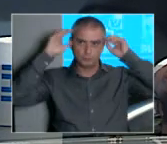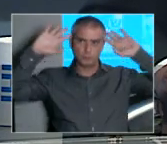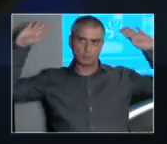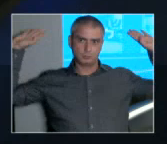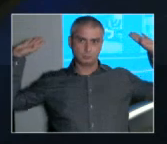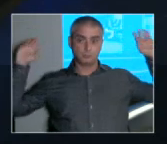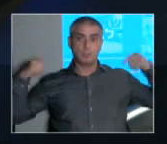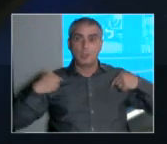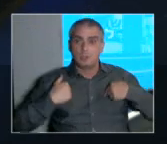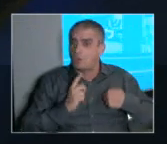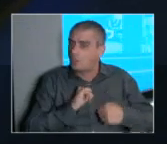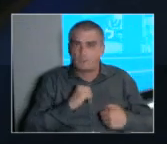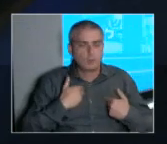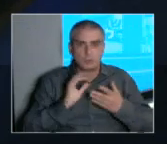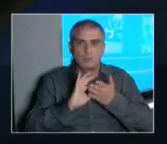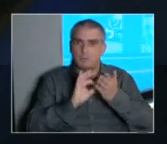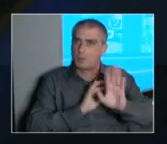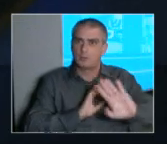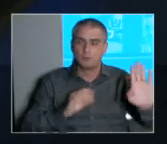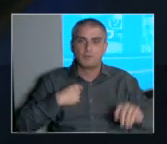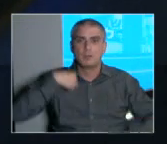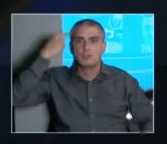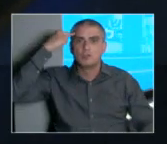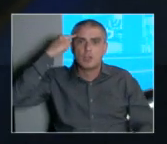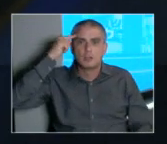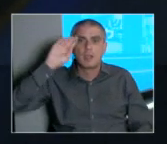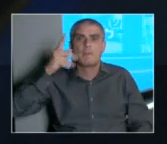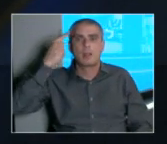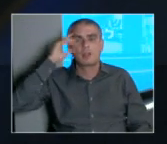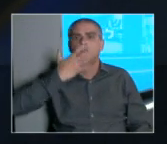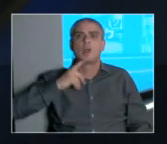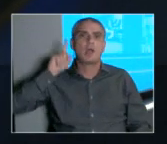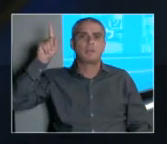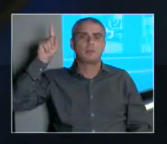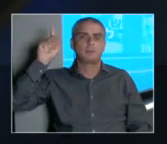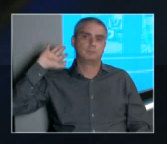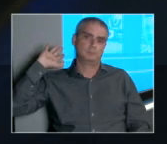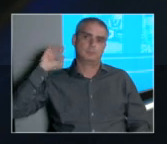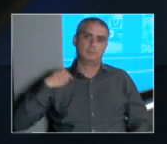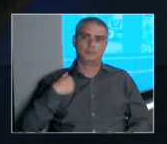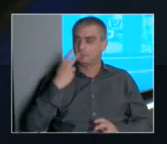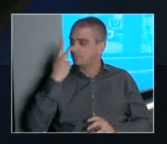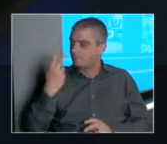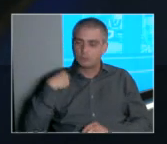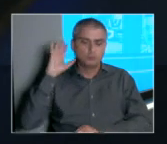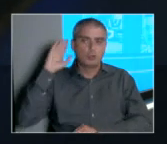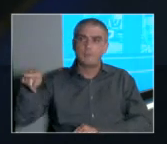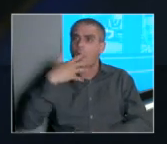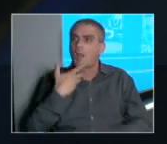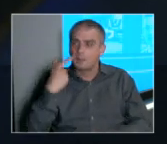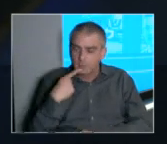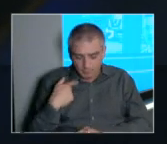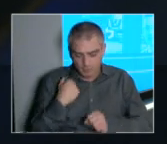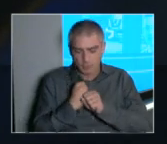שבעולם. מעולם לא מעניין אותי מה שכתוב שם. אני יודע מה שעמדת הרבנים, האדמו"רים, אני מבקר, אני שומע מהם, וזה